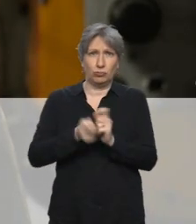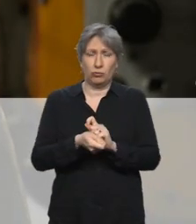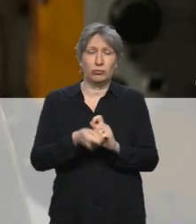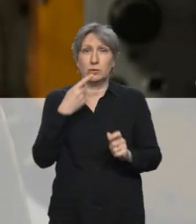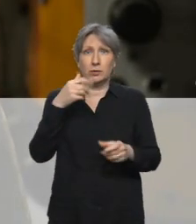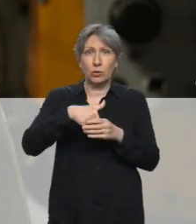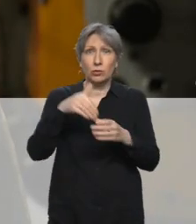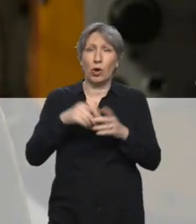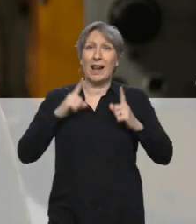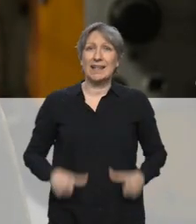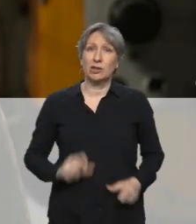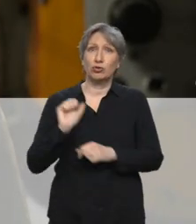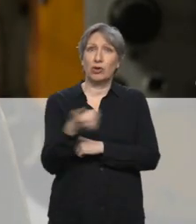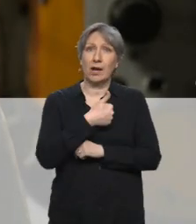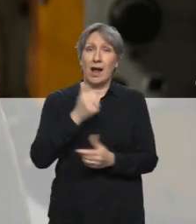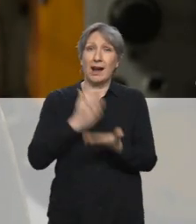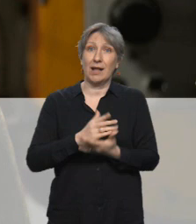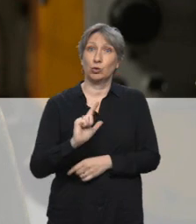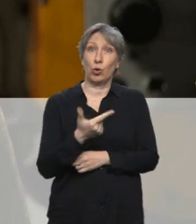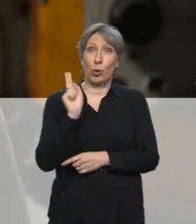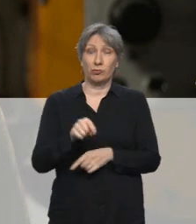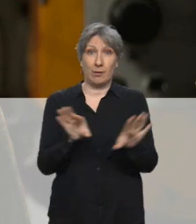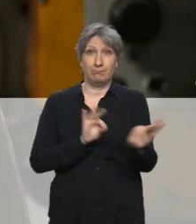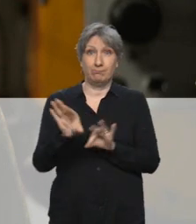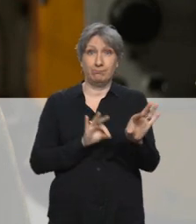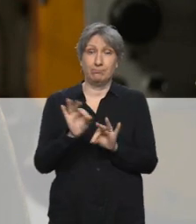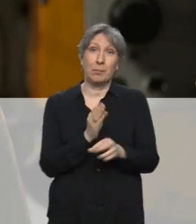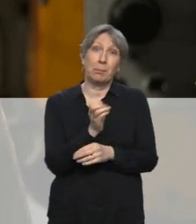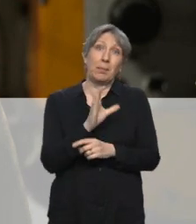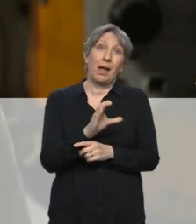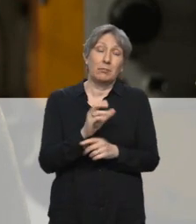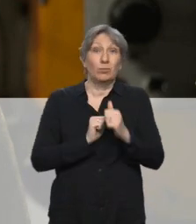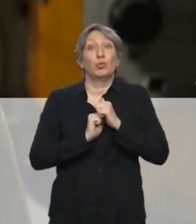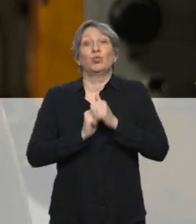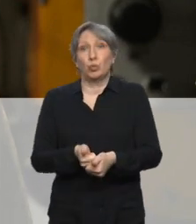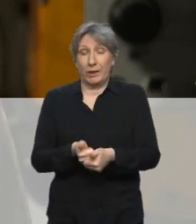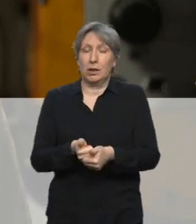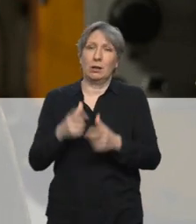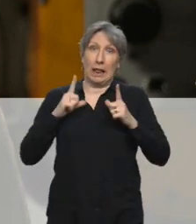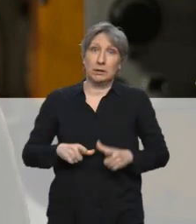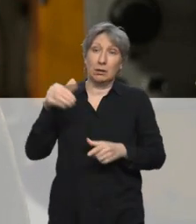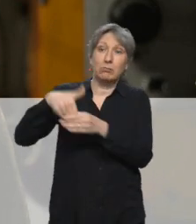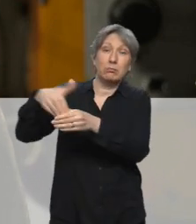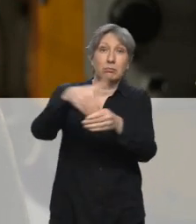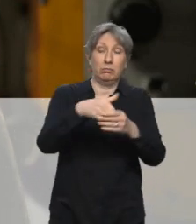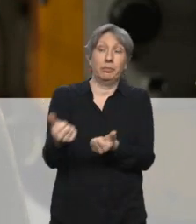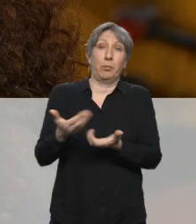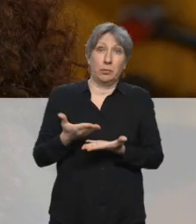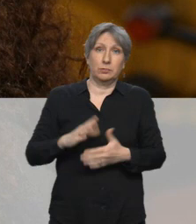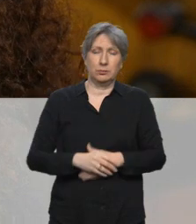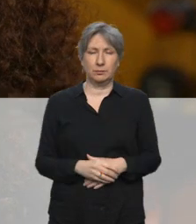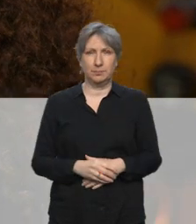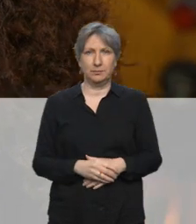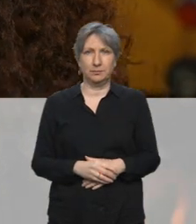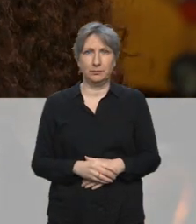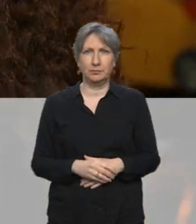à chaque lycéen et lycéenne en seconde de composer son bac à sa sauce. Ou plutôt, selon les moyens proposés par son lycée. La